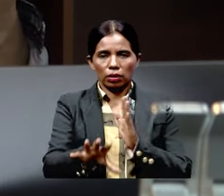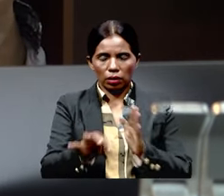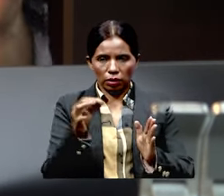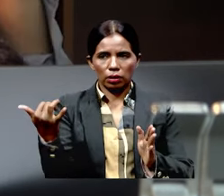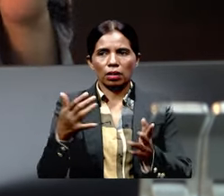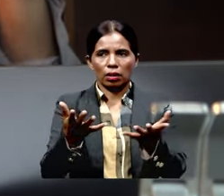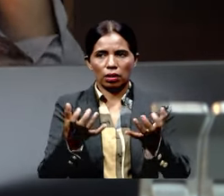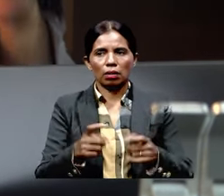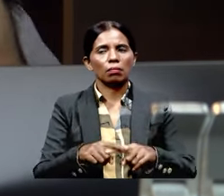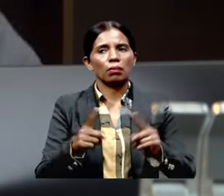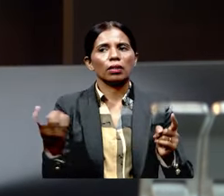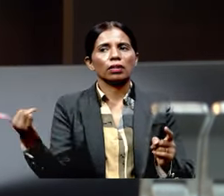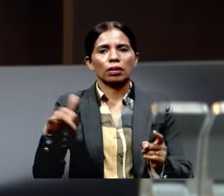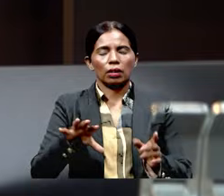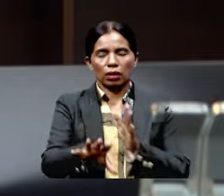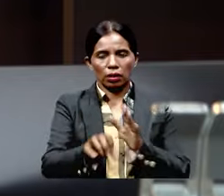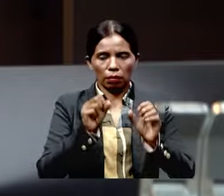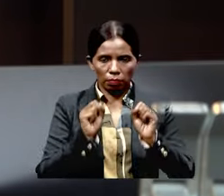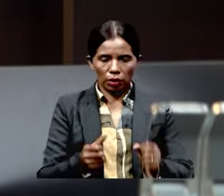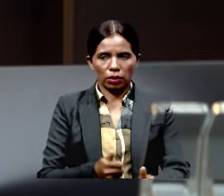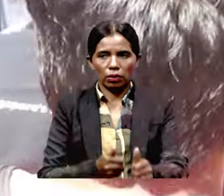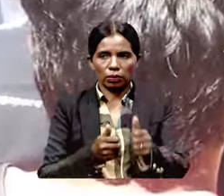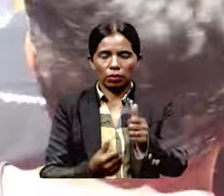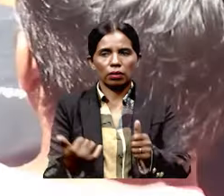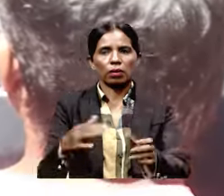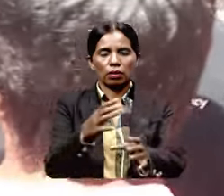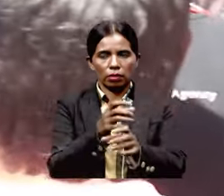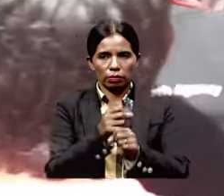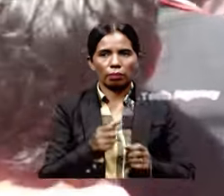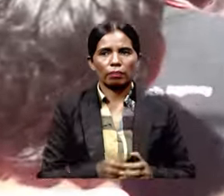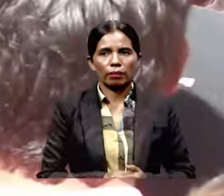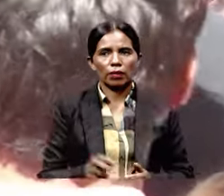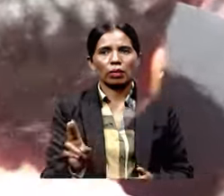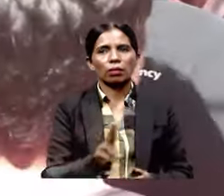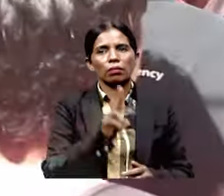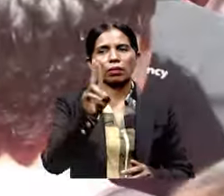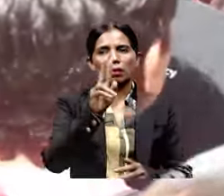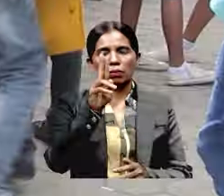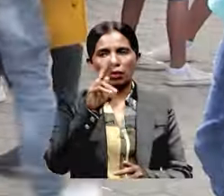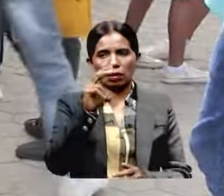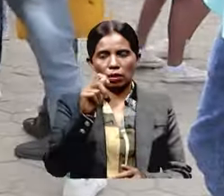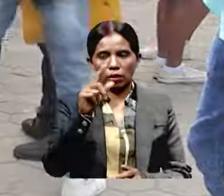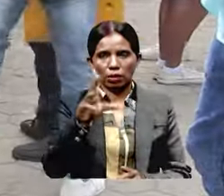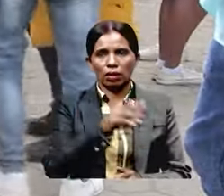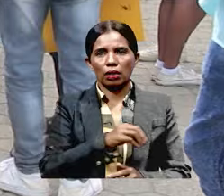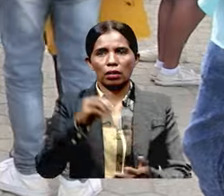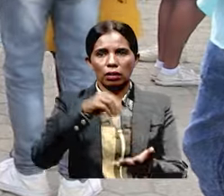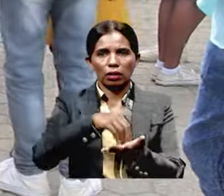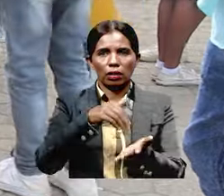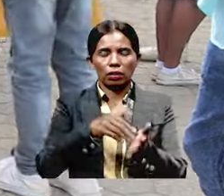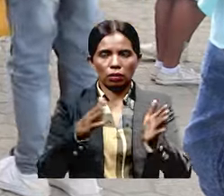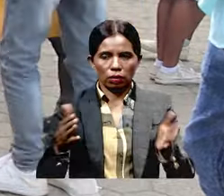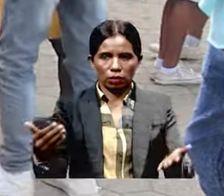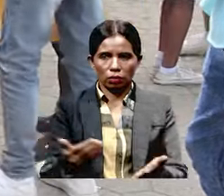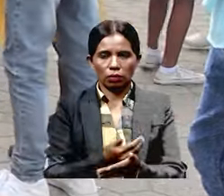hakara masir hili buat ne sira bele tuir nota ne sira sim antes ne universidade nacional timor lorosai propõe estudante fon